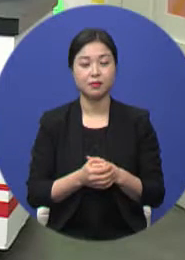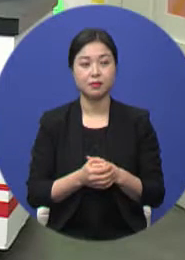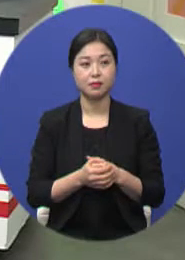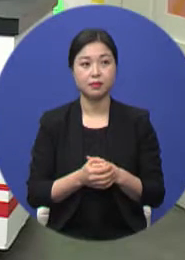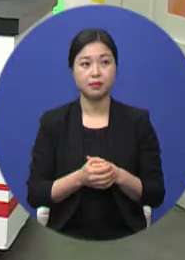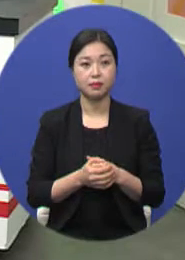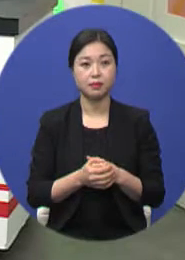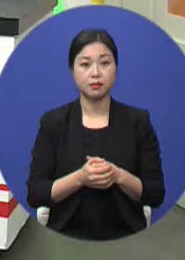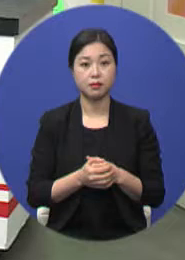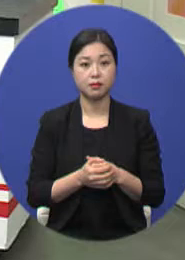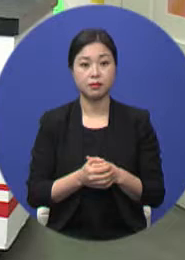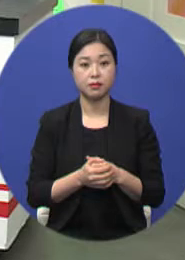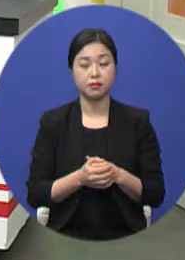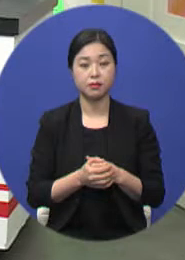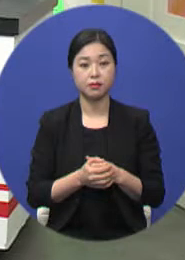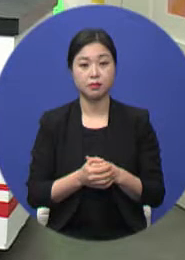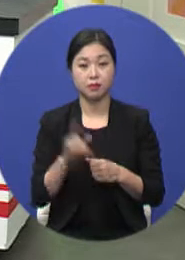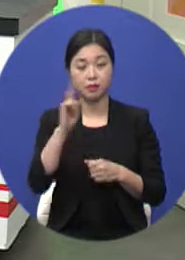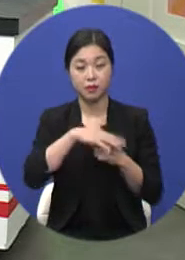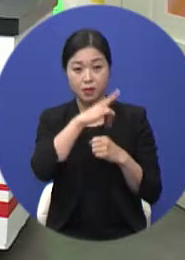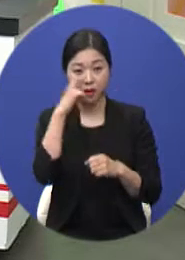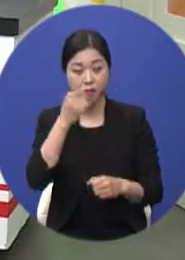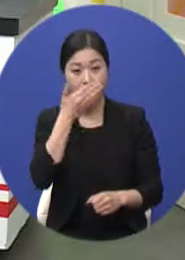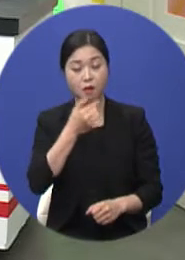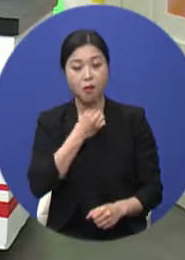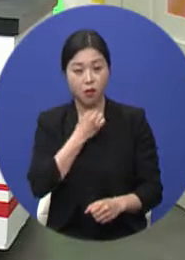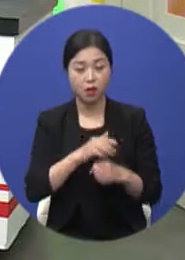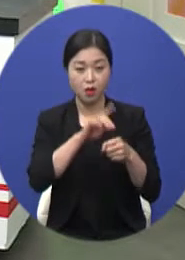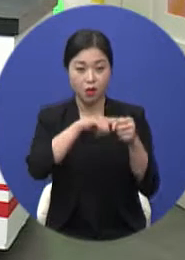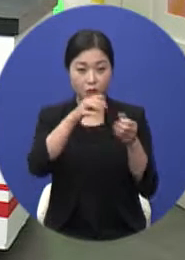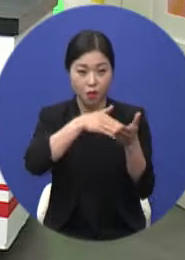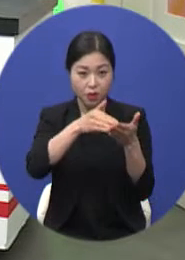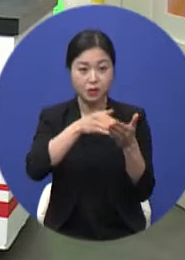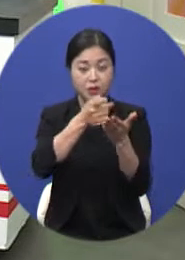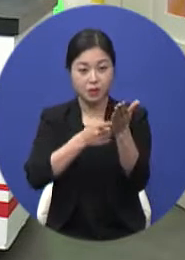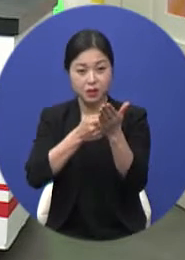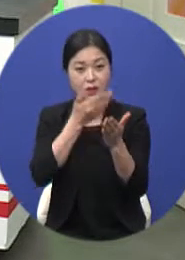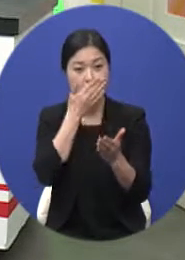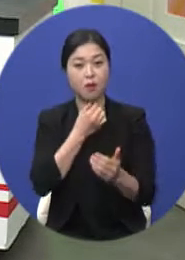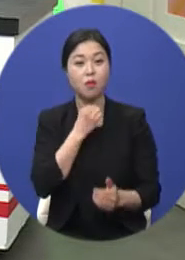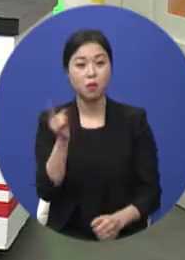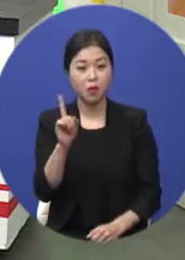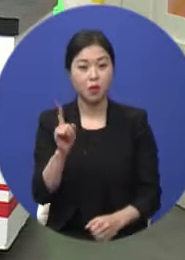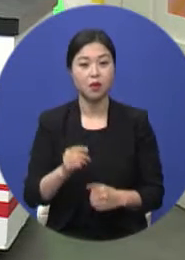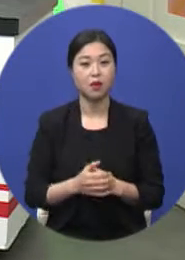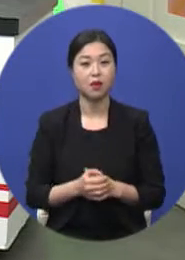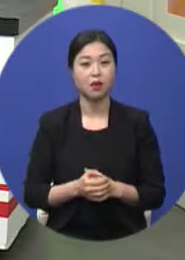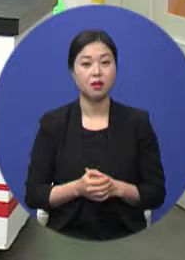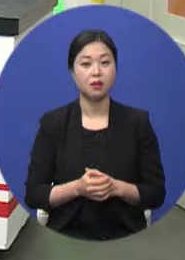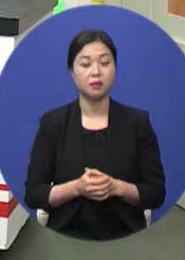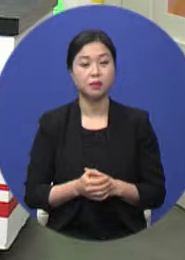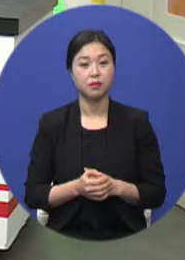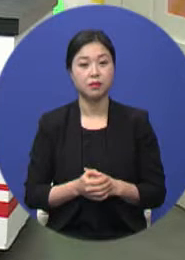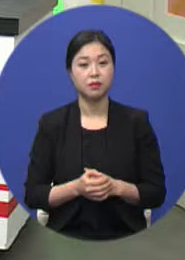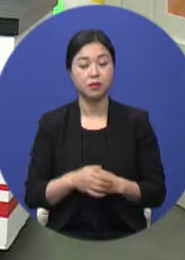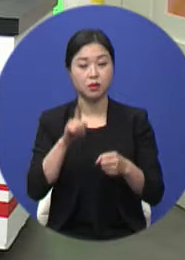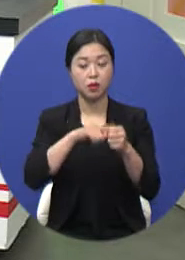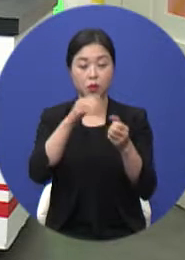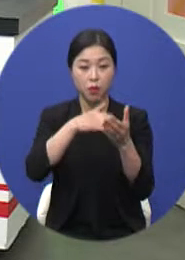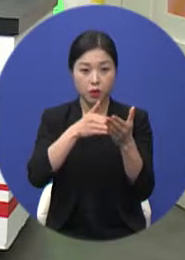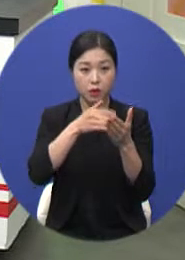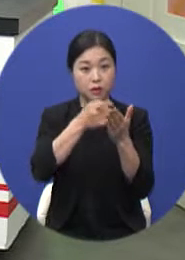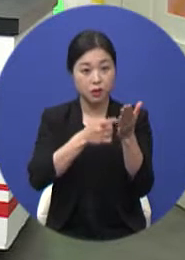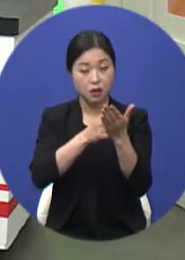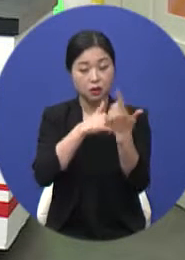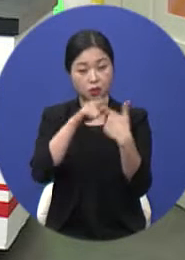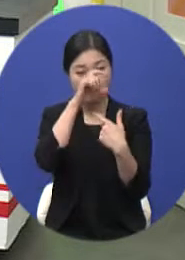그 중화요리를 드시겠어요? 아니면 떡볶이 피자를 드시겠어요? 아이고, 애들 우리 뭐 떡볶이나 피자를 더